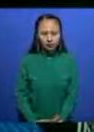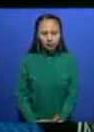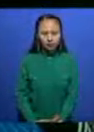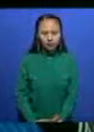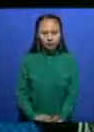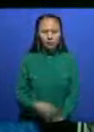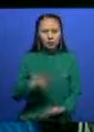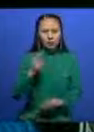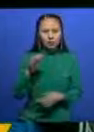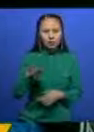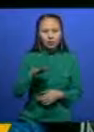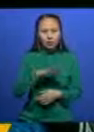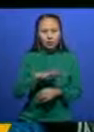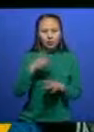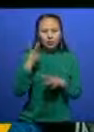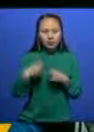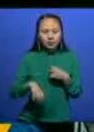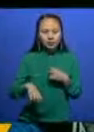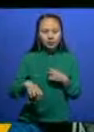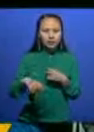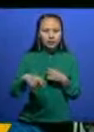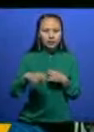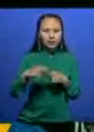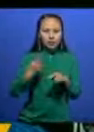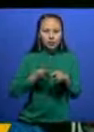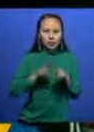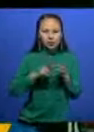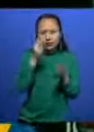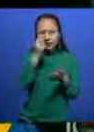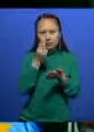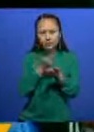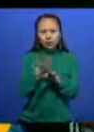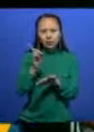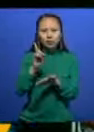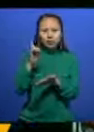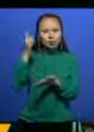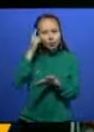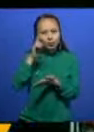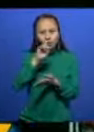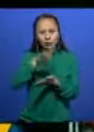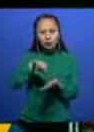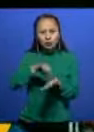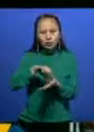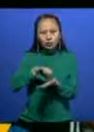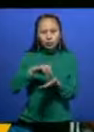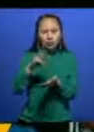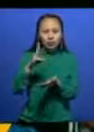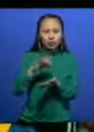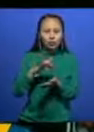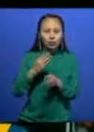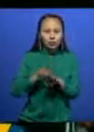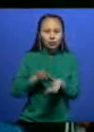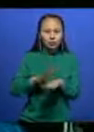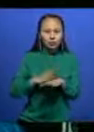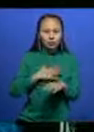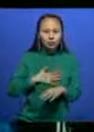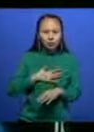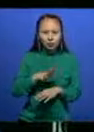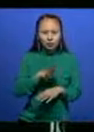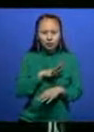Бейбіттің аяқ шын мәнінде шынап сындырды, аяқ шығып кетті. Соны қатты уайымдады. Не болар екен деп, аяғына бір ауыр тас іздей жібере ма деген сияқты қатты уайым